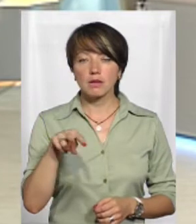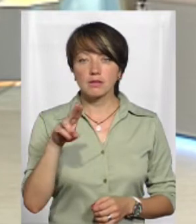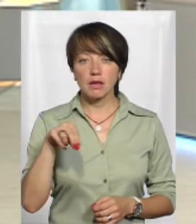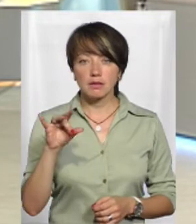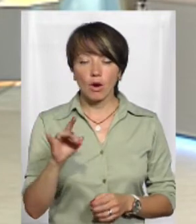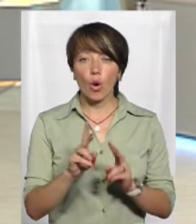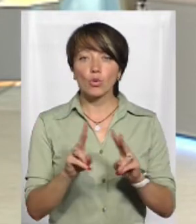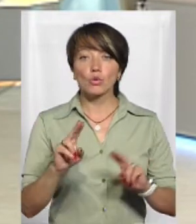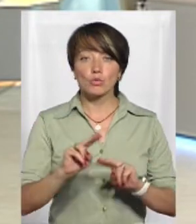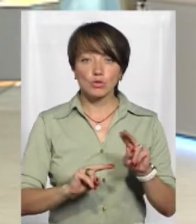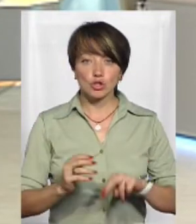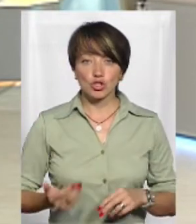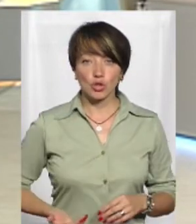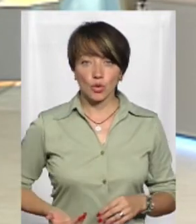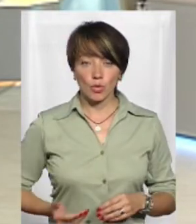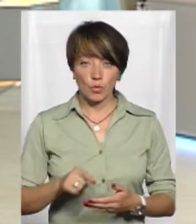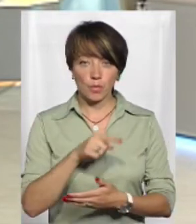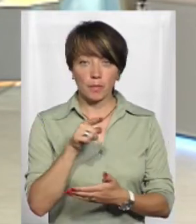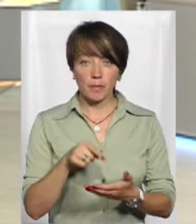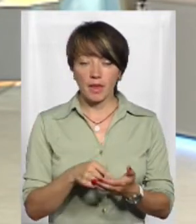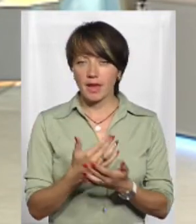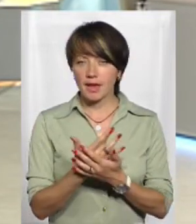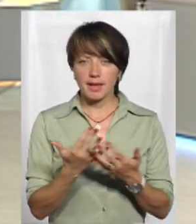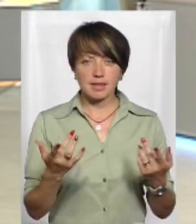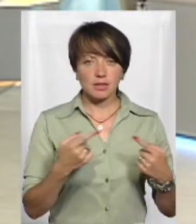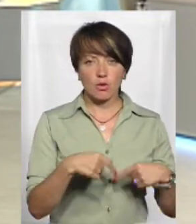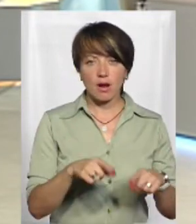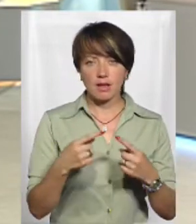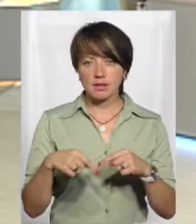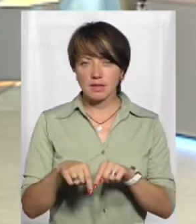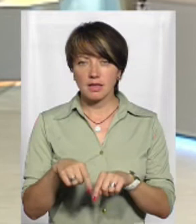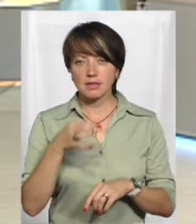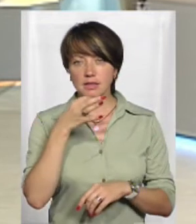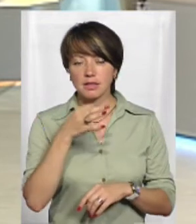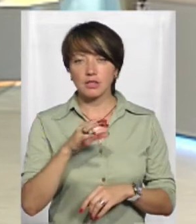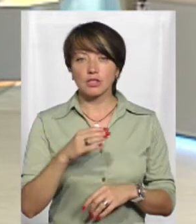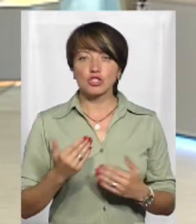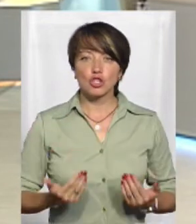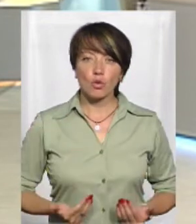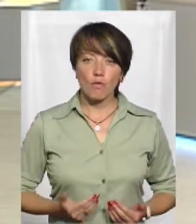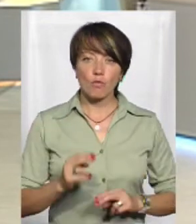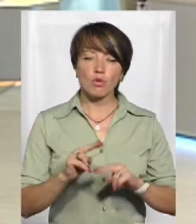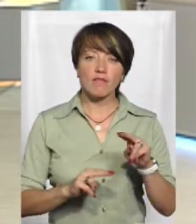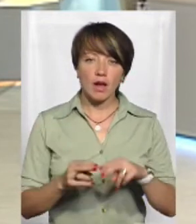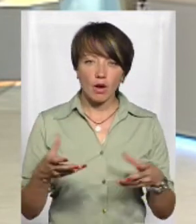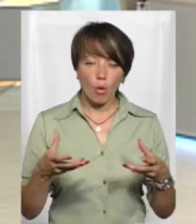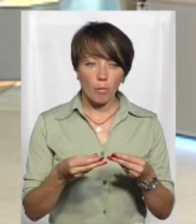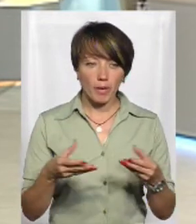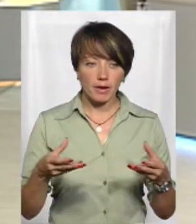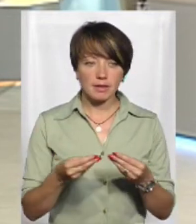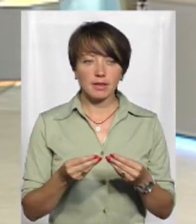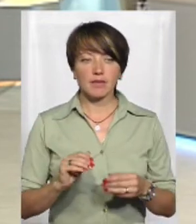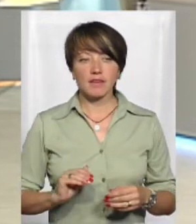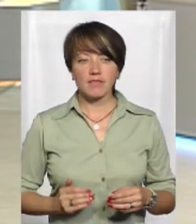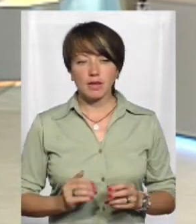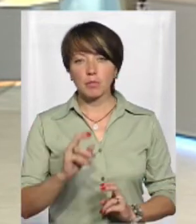житло? Житло у нас будують різні організації, так як зазначалося, житлово-будівельні кооперативи і